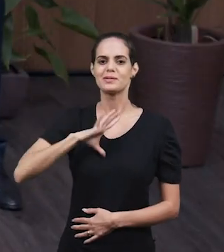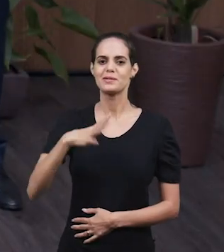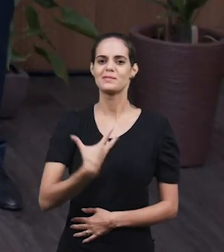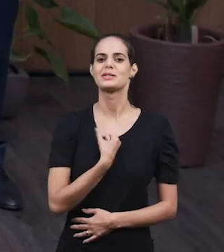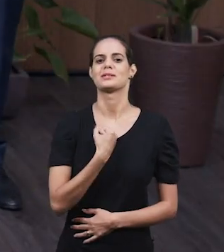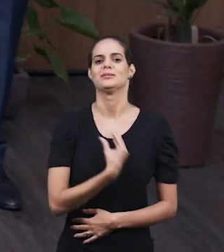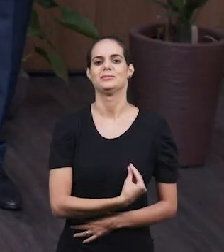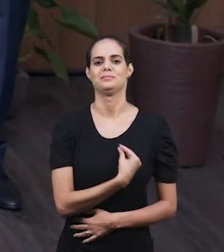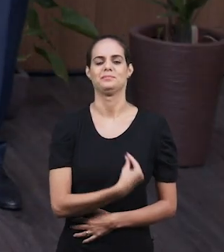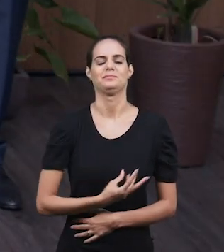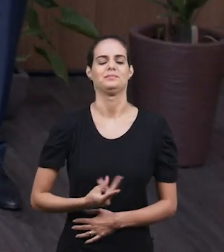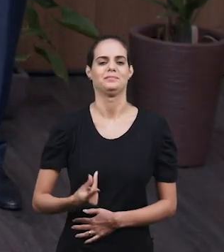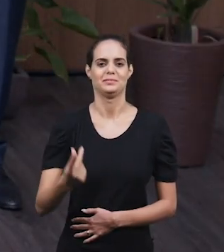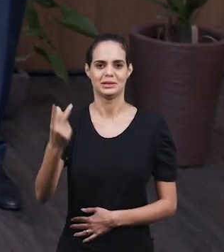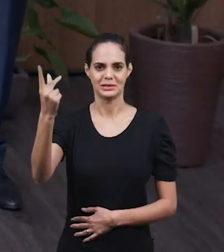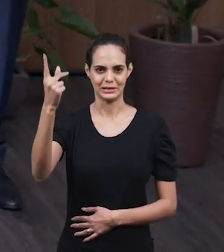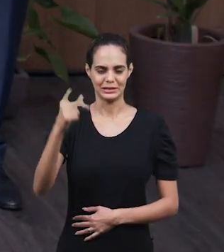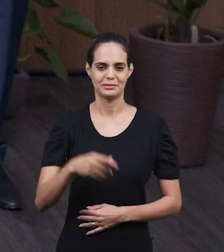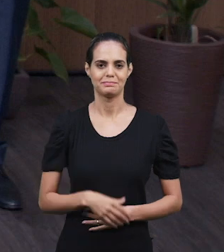Voyez, bien-aimés,